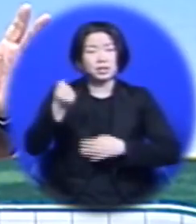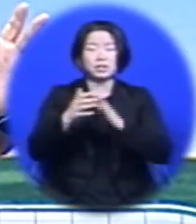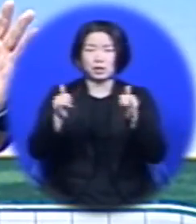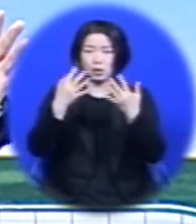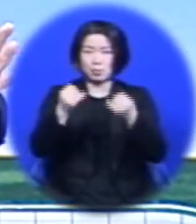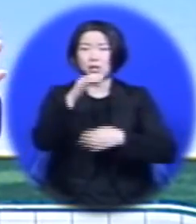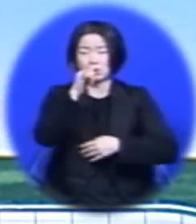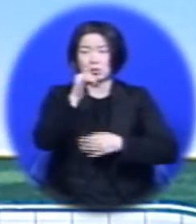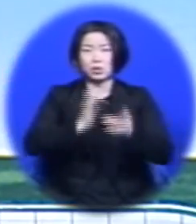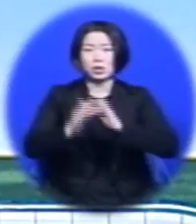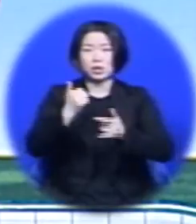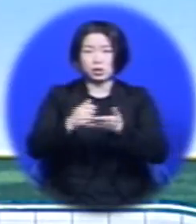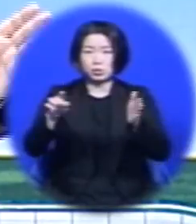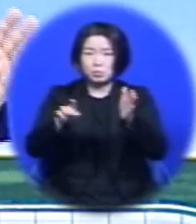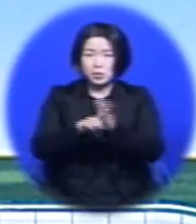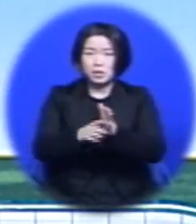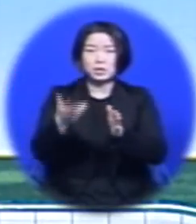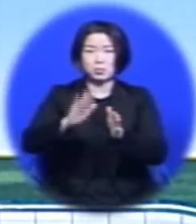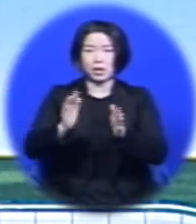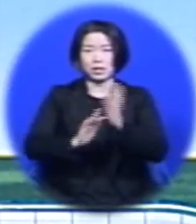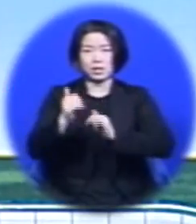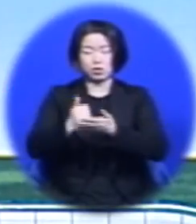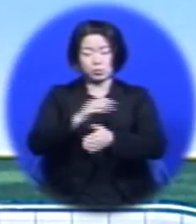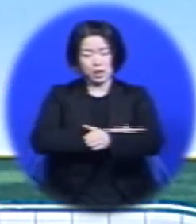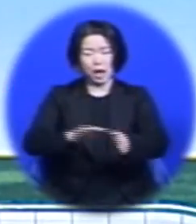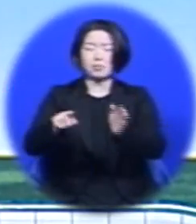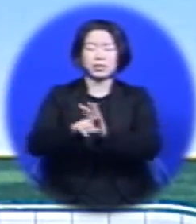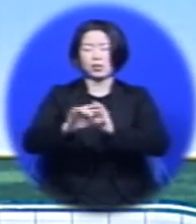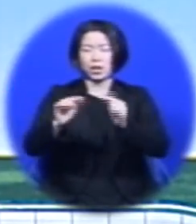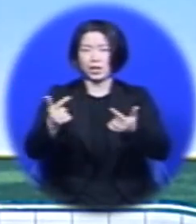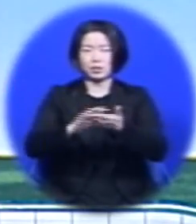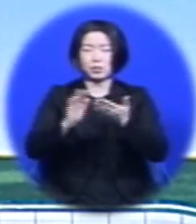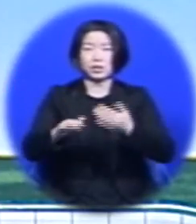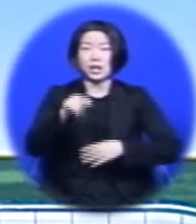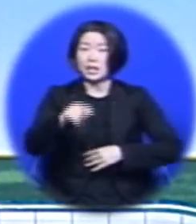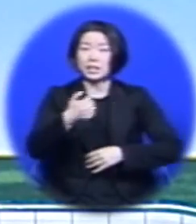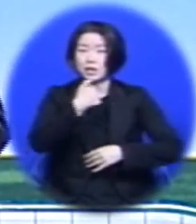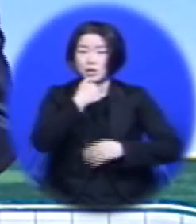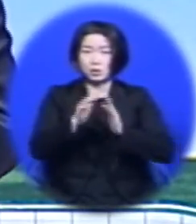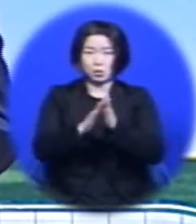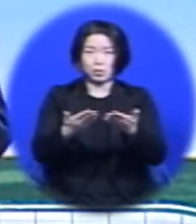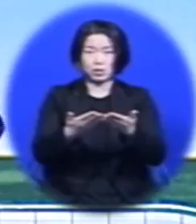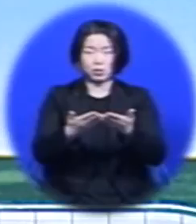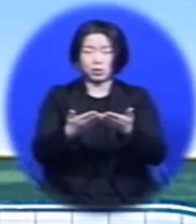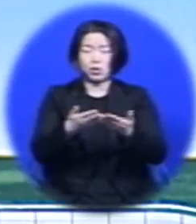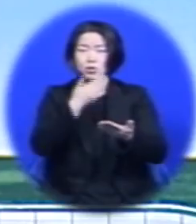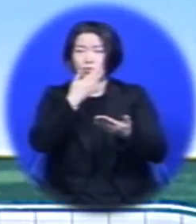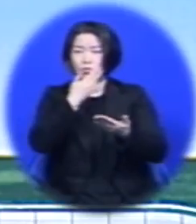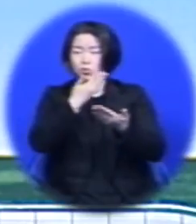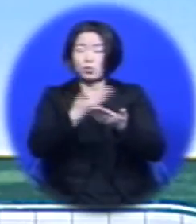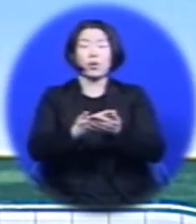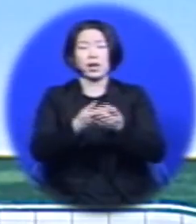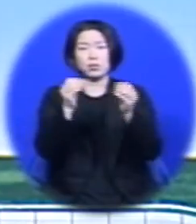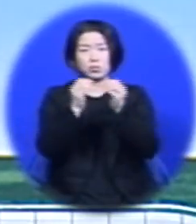하지만 아직도 예수님을 잘 믿는 것은 아닙니다 이 로마서의 유명한 요 저리 로마서